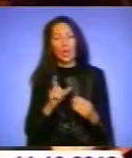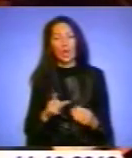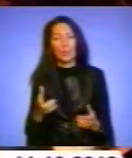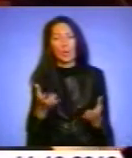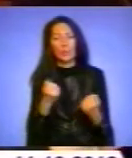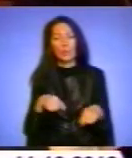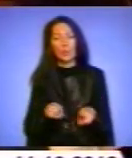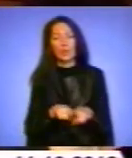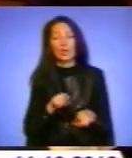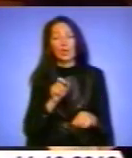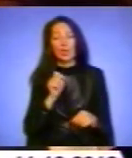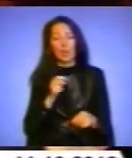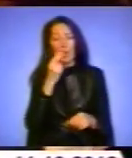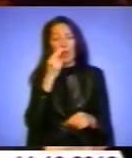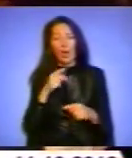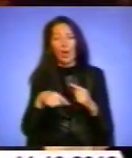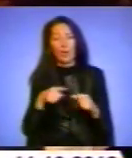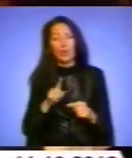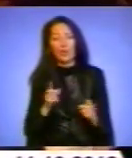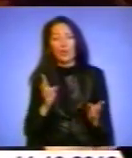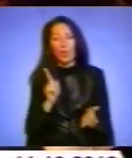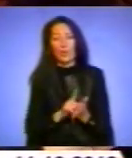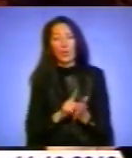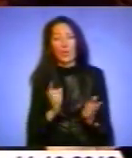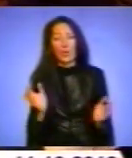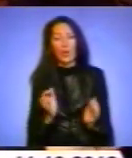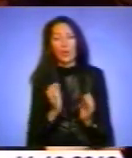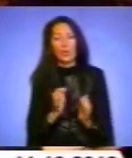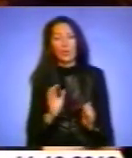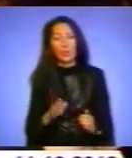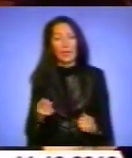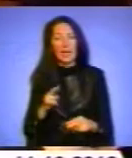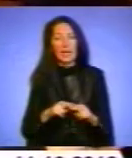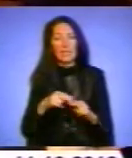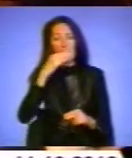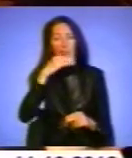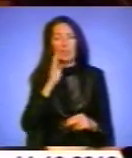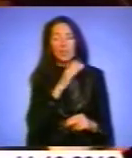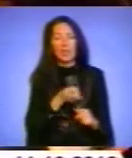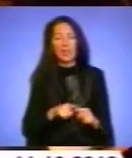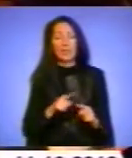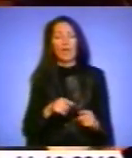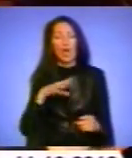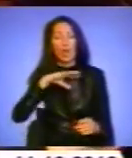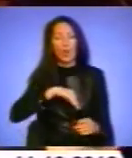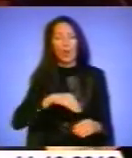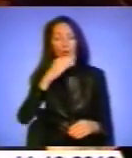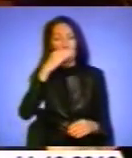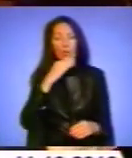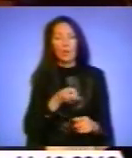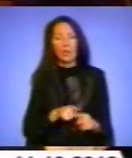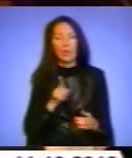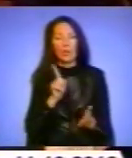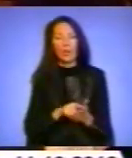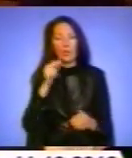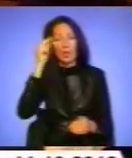повинні піклуватися про них. Знаєте, хрещені батьки – це насамперед духовні батьки, які повинні вчити моралі,